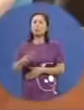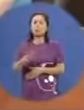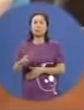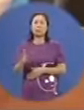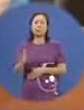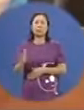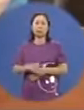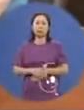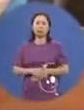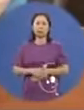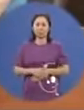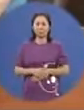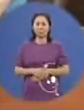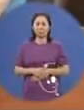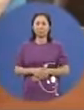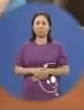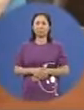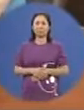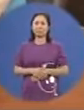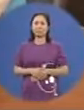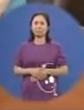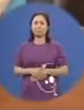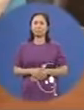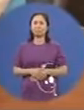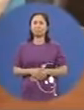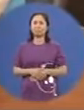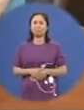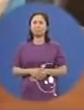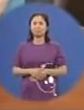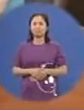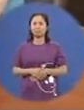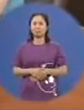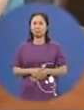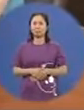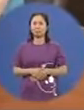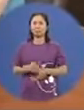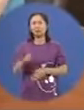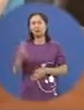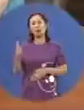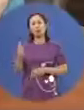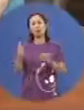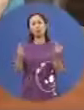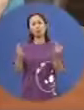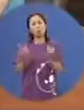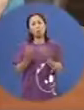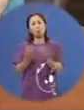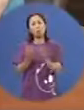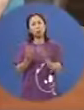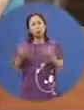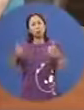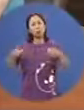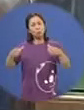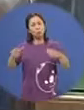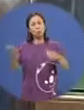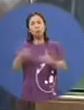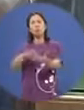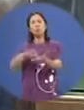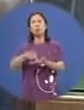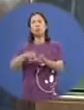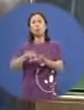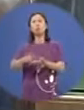想以上に増えてきましたね、 は い、まあ、男女大体同数ぐらいですけど、今もどんどん増えてる、 はい、 それ